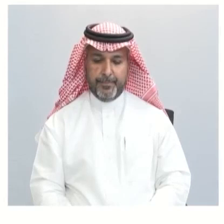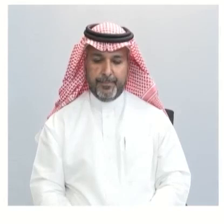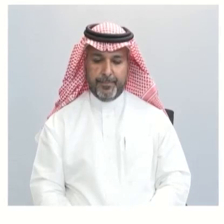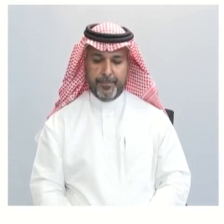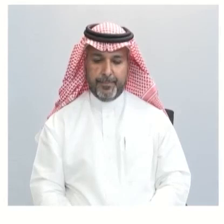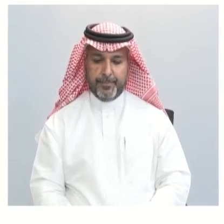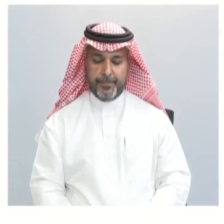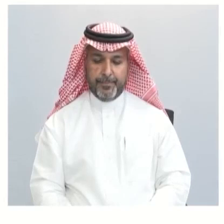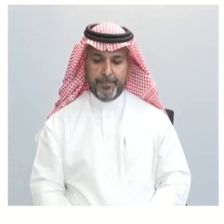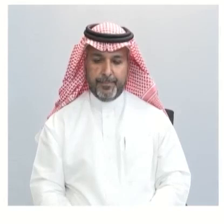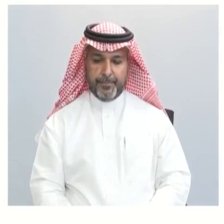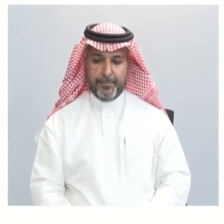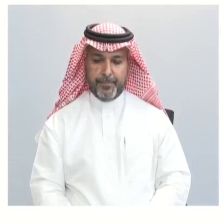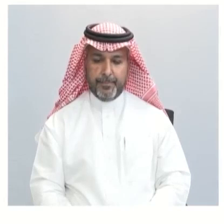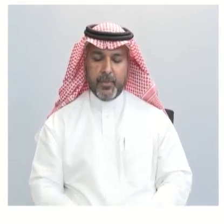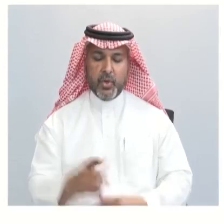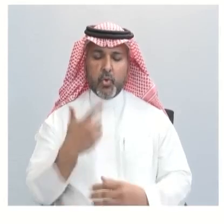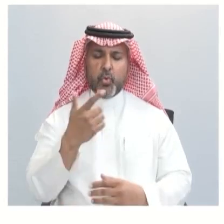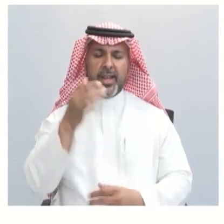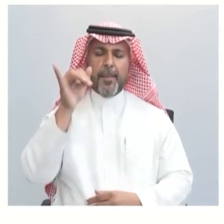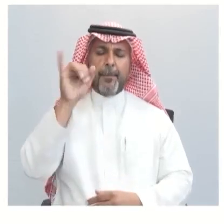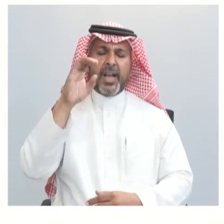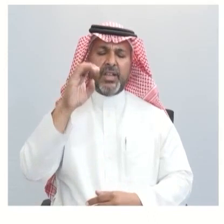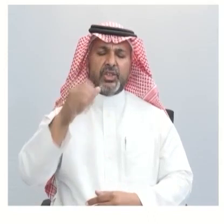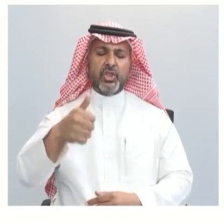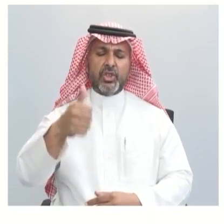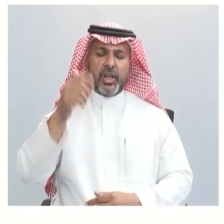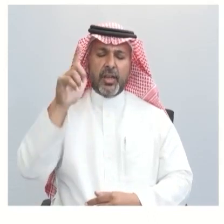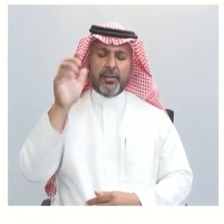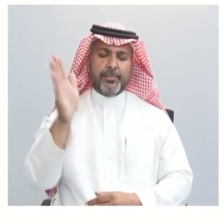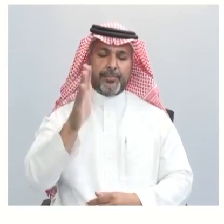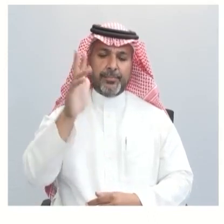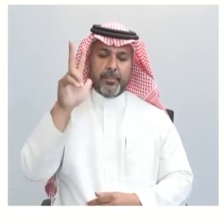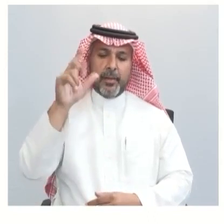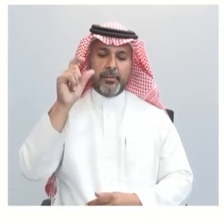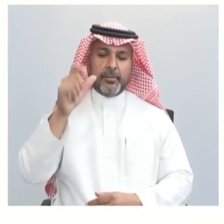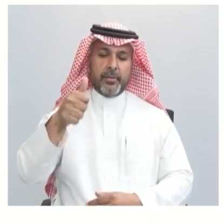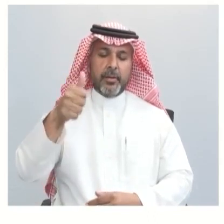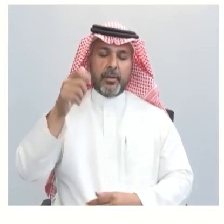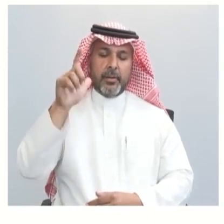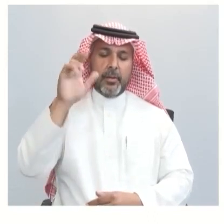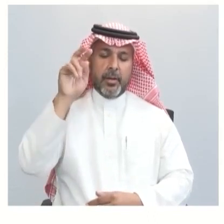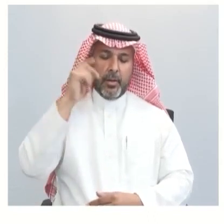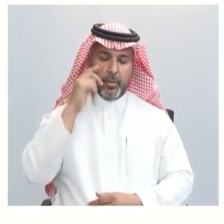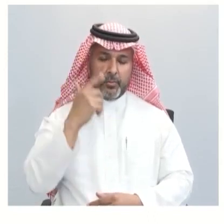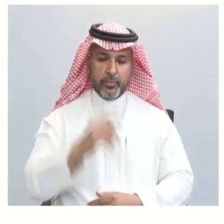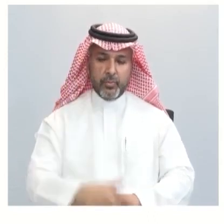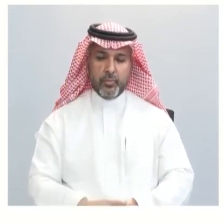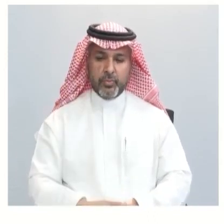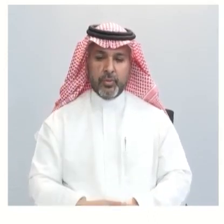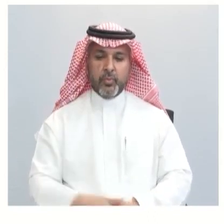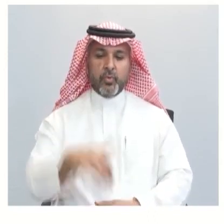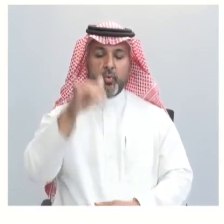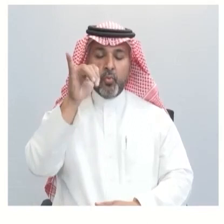البياني مجال الداله واي تساوي اي على اكس ناقص بي زائد سي وا تساوي اي على اكس ناقص